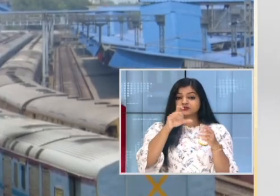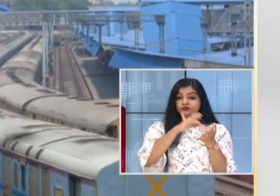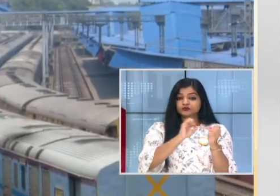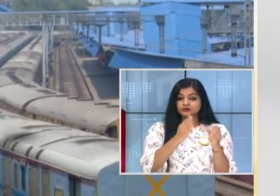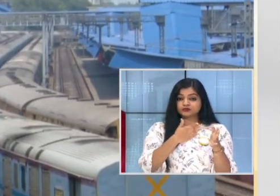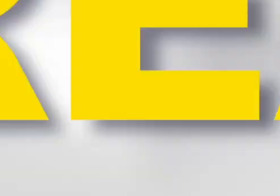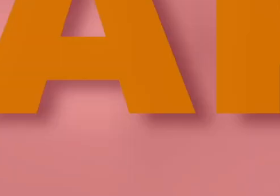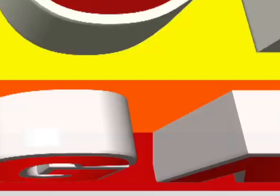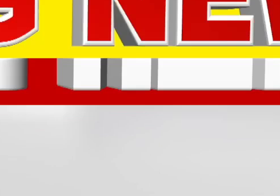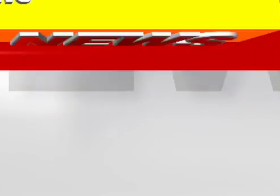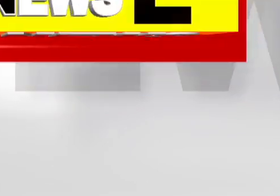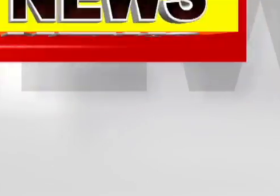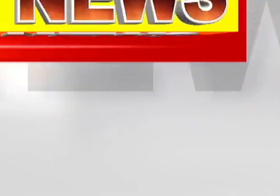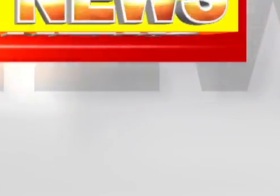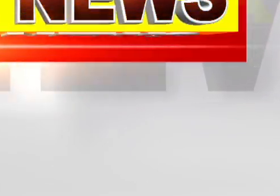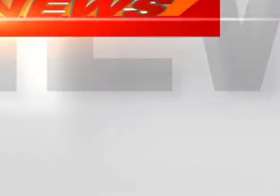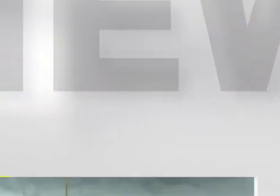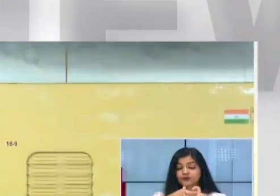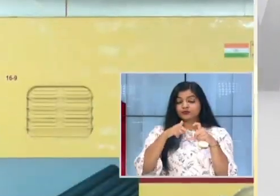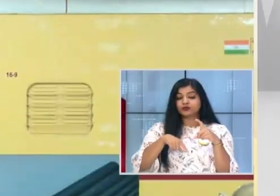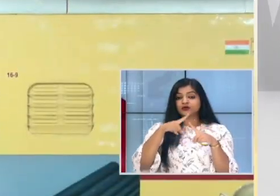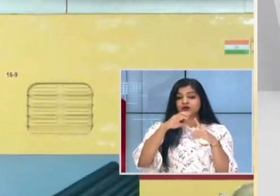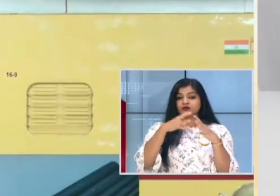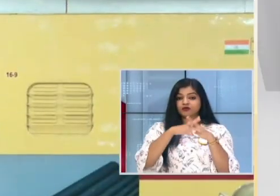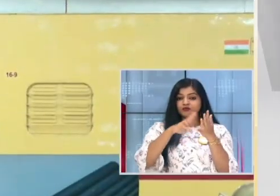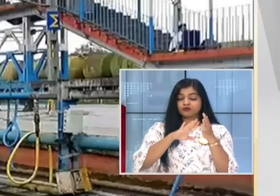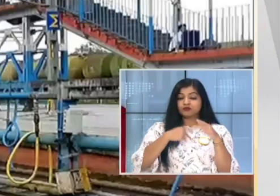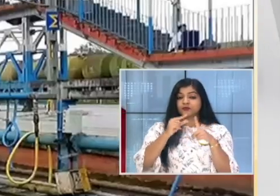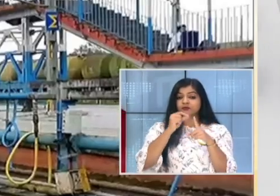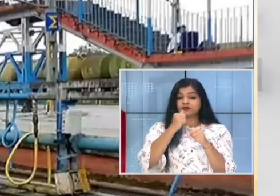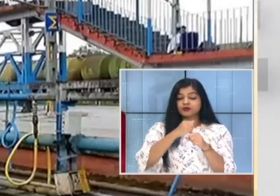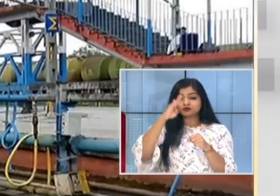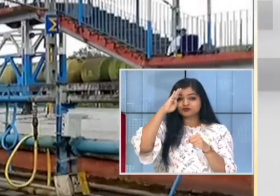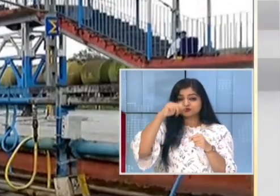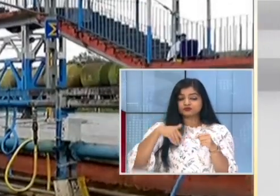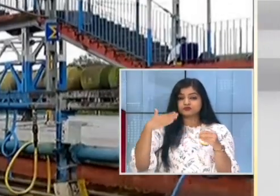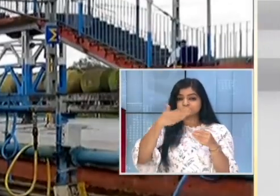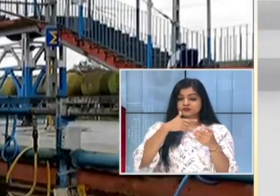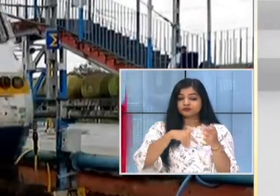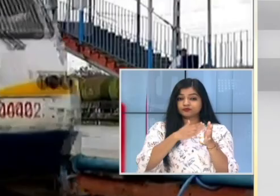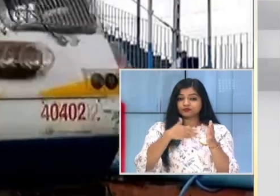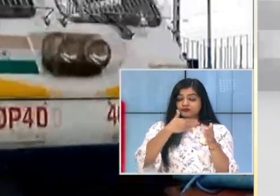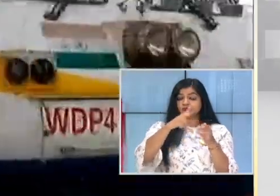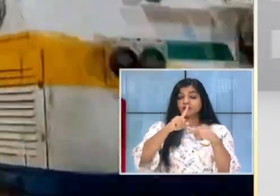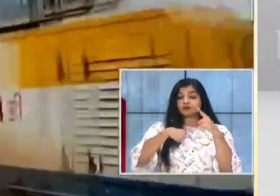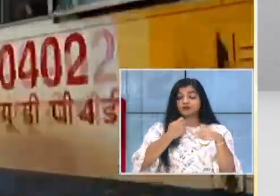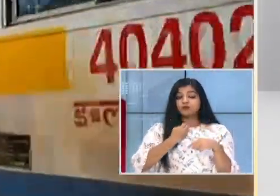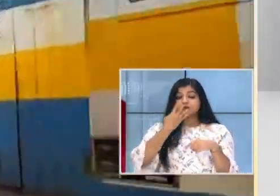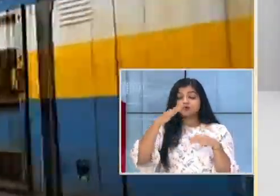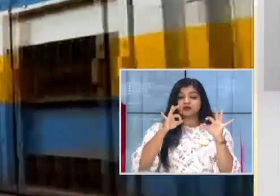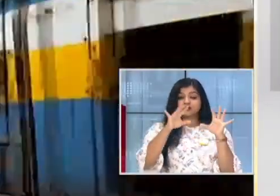ആരംഭിക്കുന്ന ട്രെയിന് കോട്ടയം, എറണാകുളം ടൗൺ, പാലക്കാട്, തൃശൂർ ഉൾപ്പെടെയുള്ള സ്റ്റേഷനുകൾ വഴി നാളെ രാവിലെ